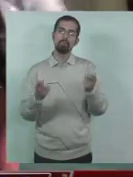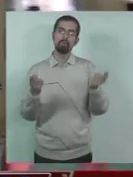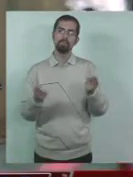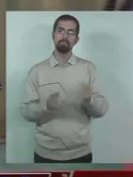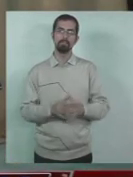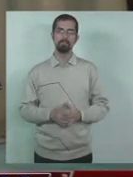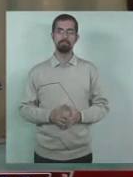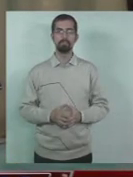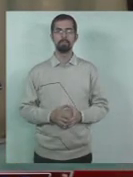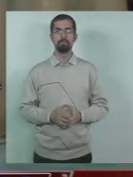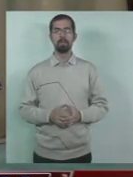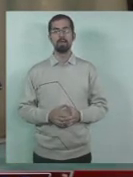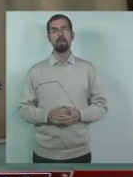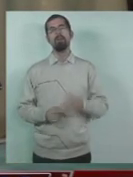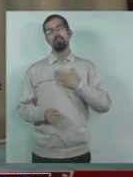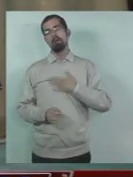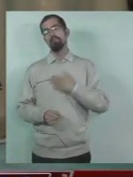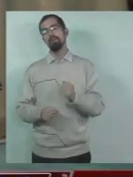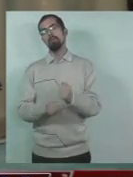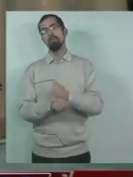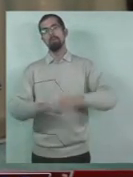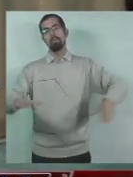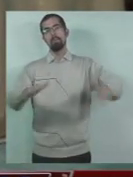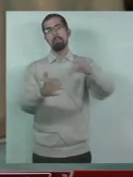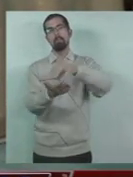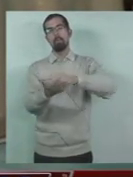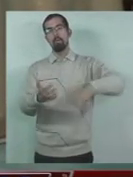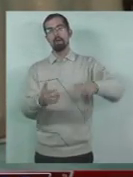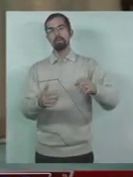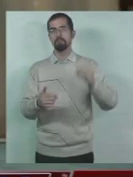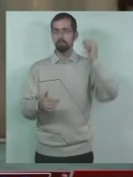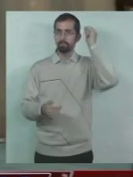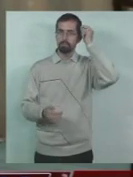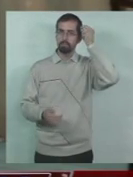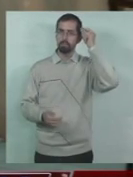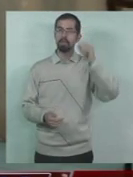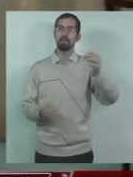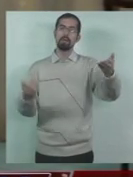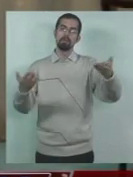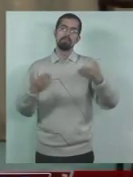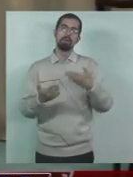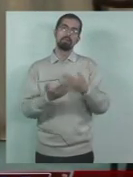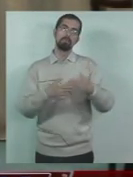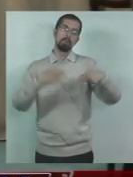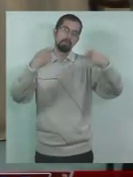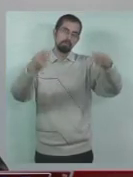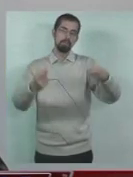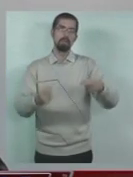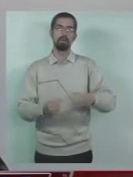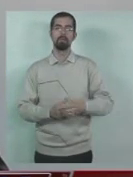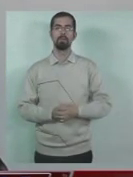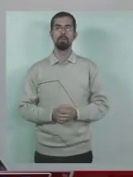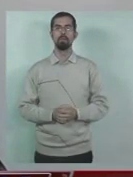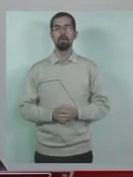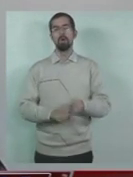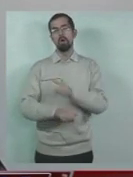obișnuiți. Va fi și un moment de evocare al operei lui Mușatescu, după care, deci aceasta